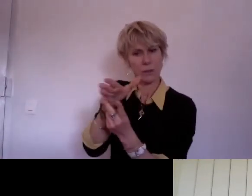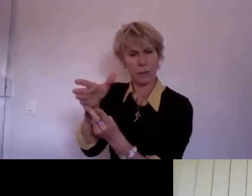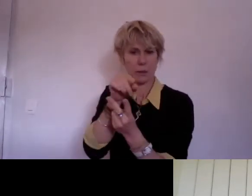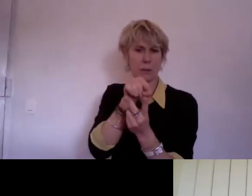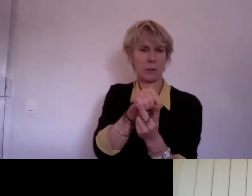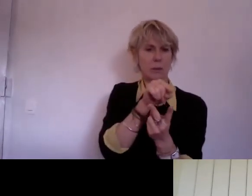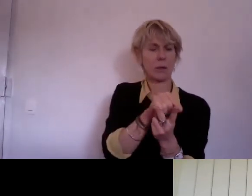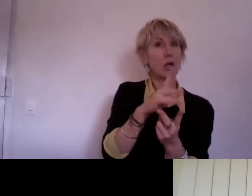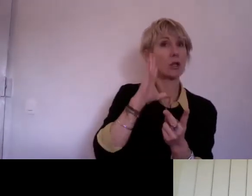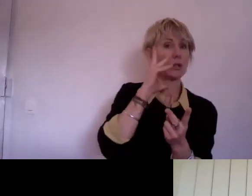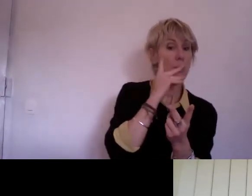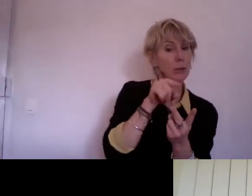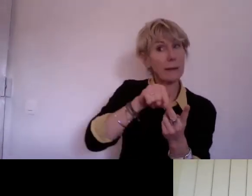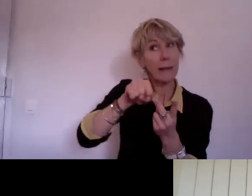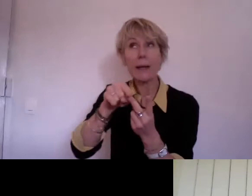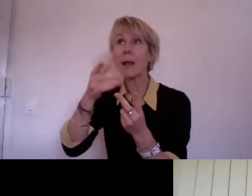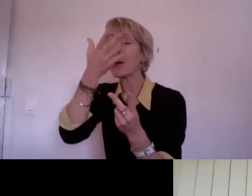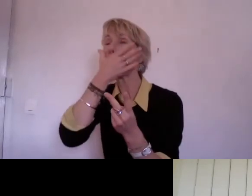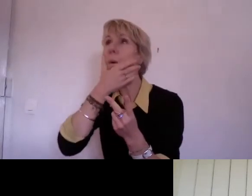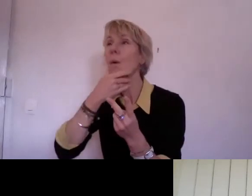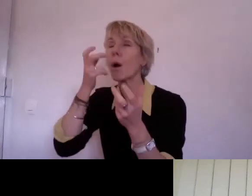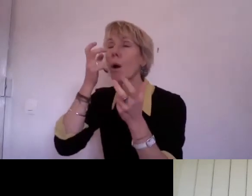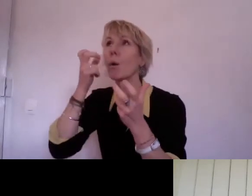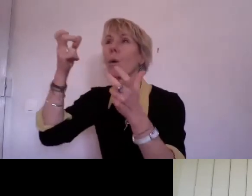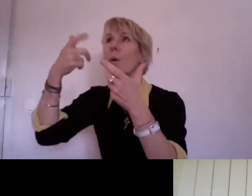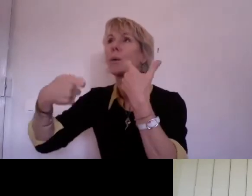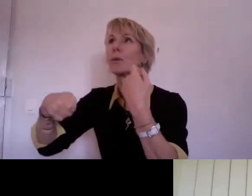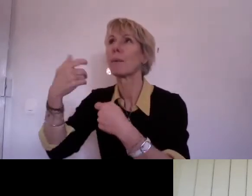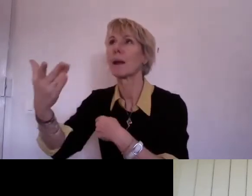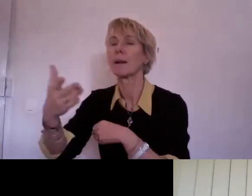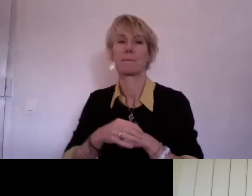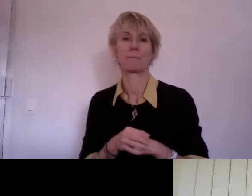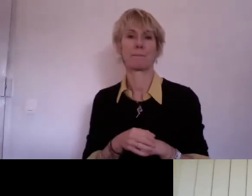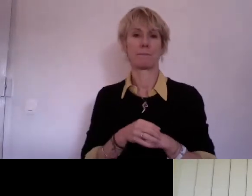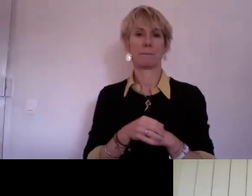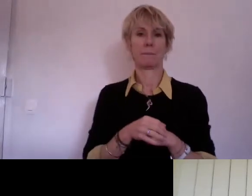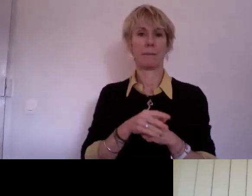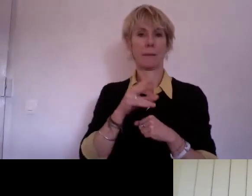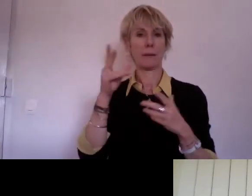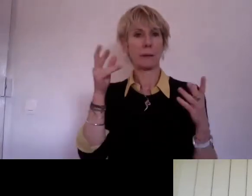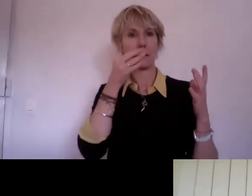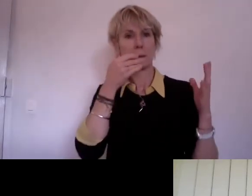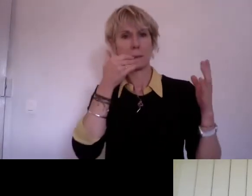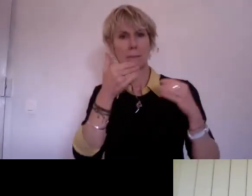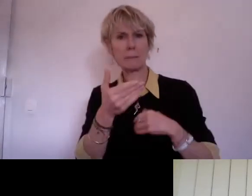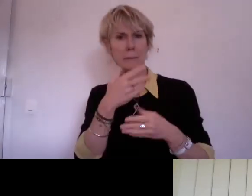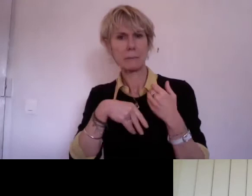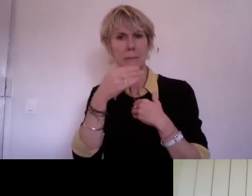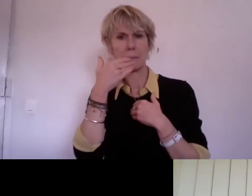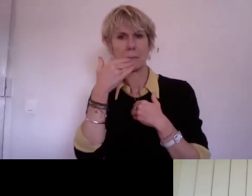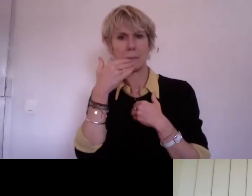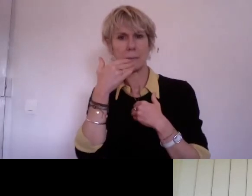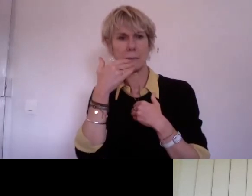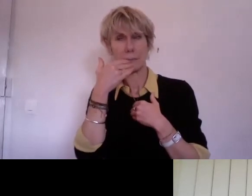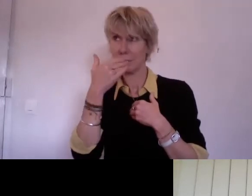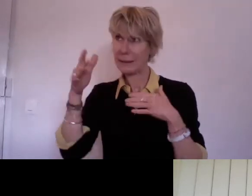en ligne, donc sur la chaîne de Culture et Hôpital, que je remercie puisque c'est aussi grâce à Culture et Hôpital que tous